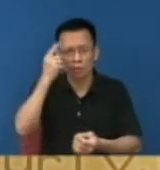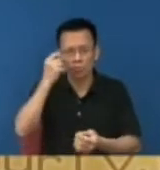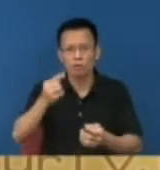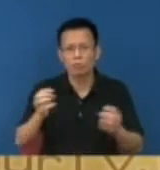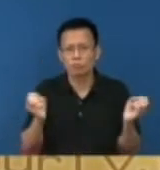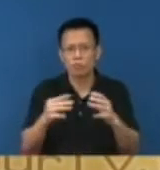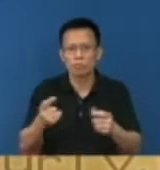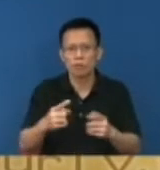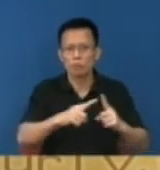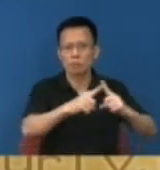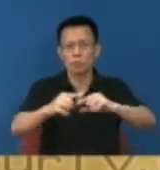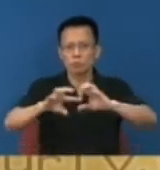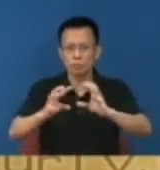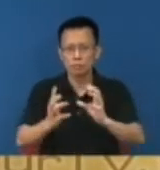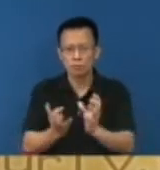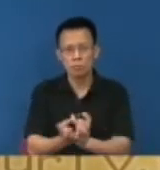主黨竟然間做了一件